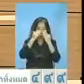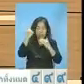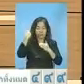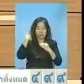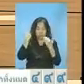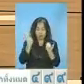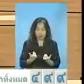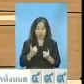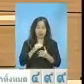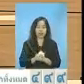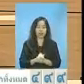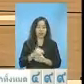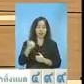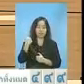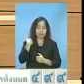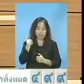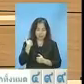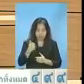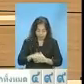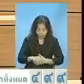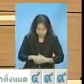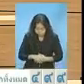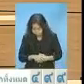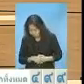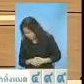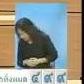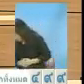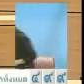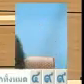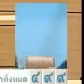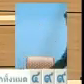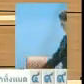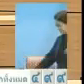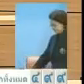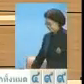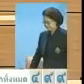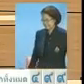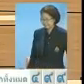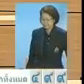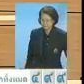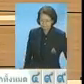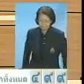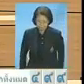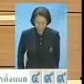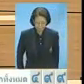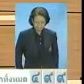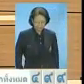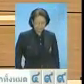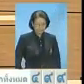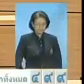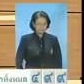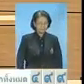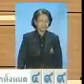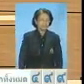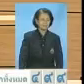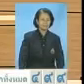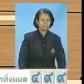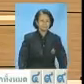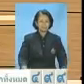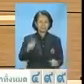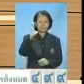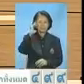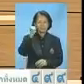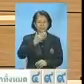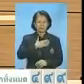ขนาดนี้พ่อผมสอนศาสนาพ่อผมเสียชีวิตเมื่อผมอายุ11